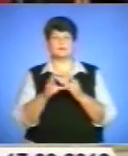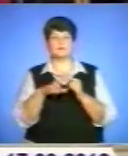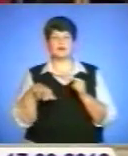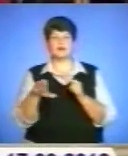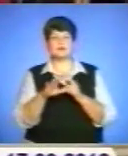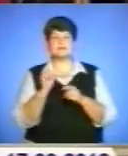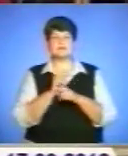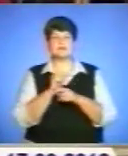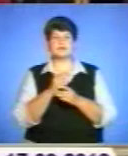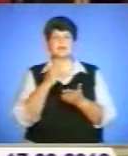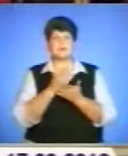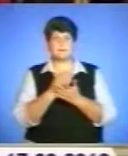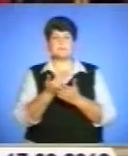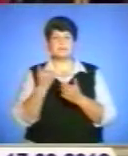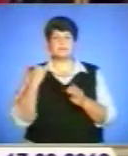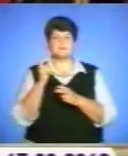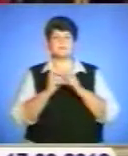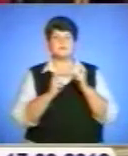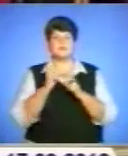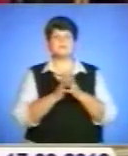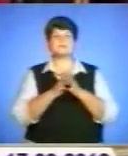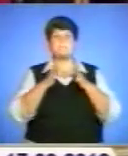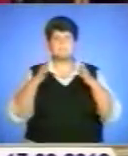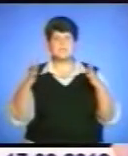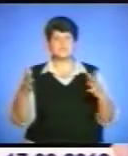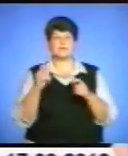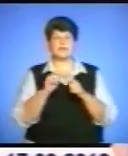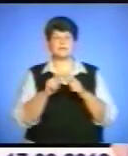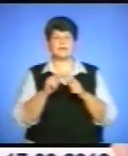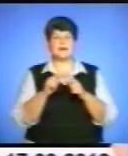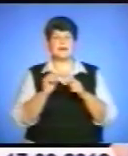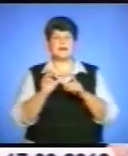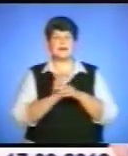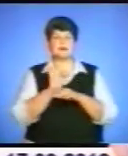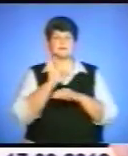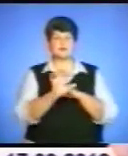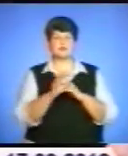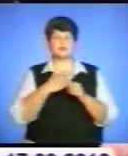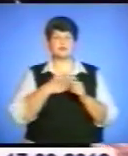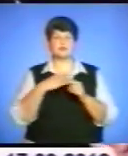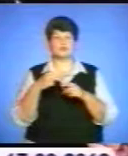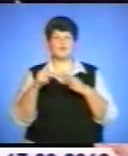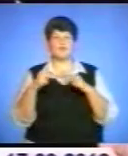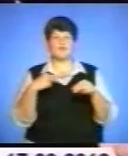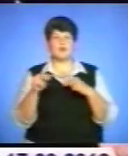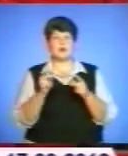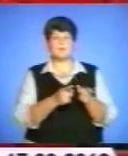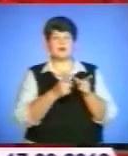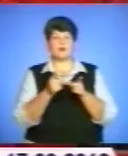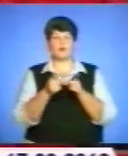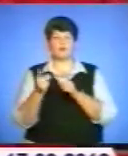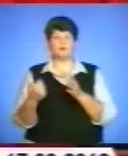стоять перед підприємництвом – збільшення експорту вітчизняних товарів, перехід від реалізації сировини до реалізації готової